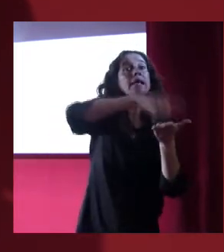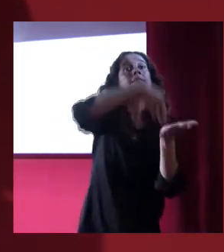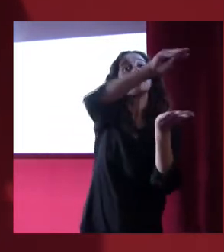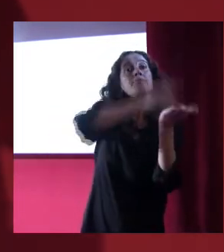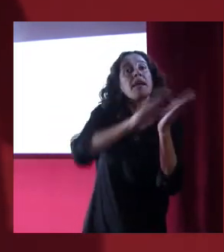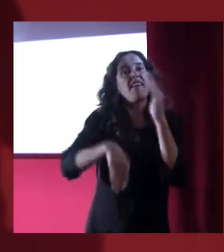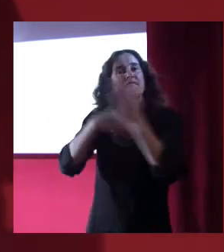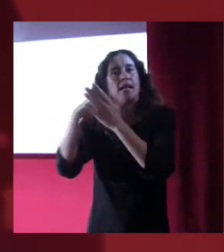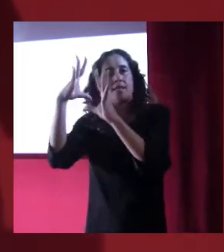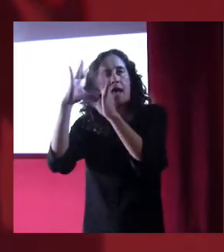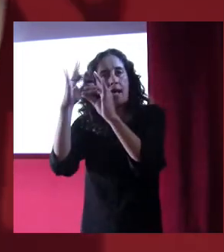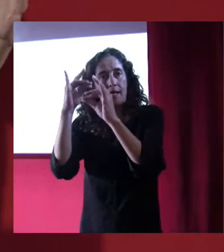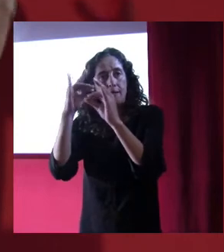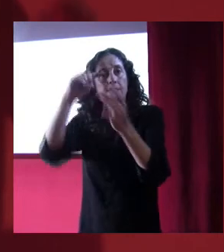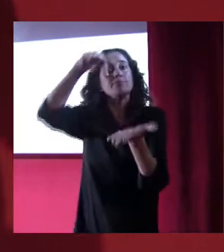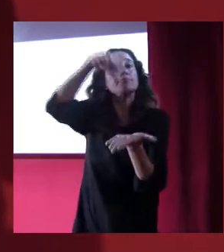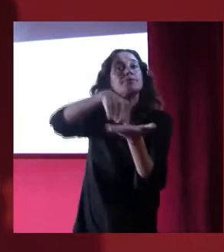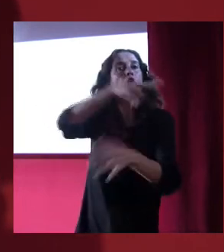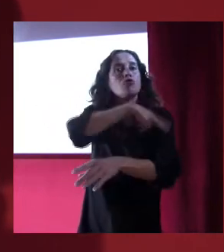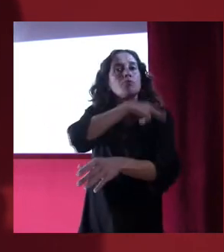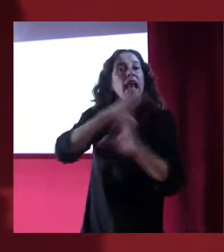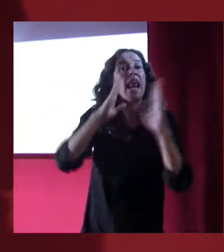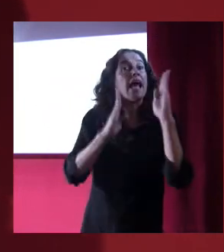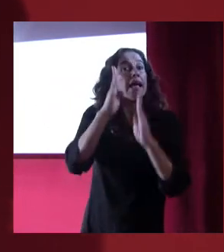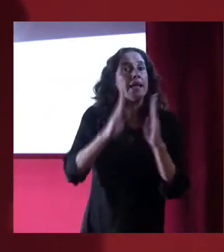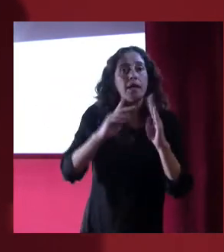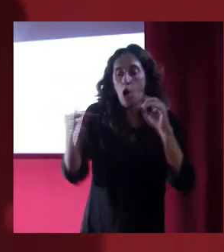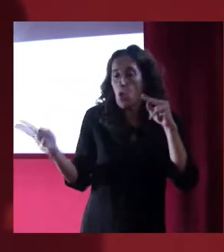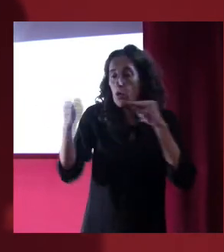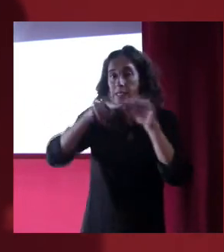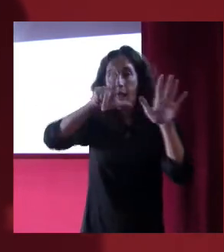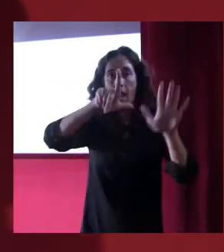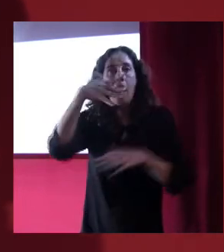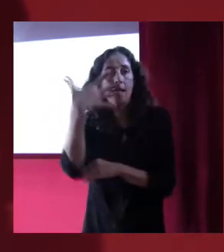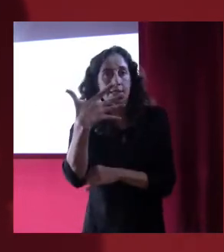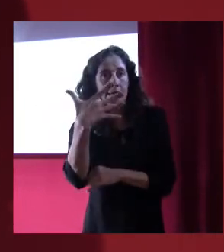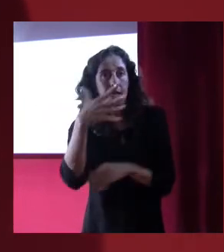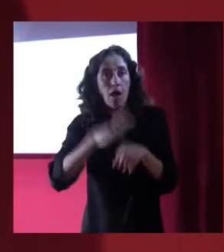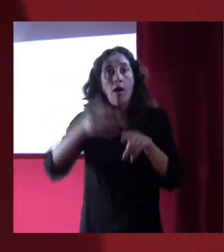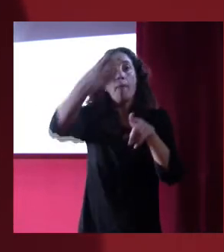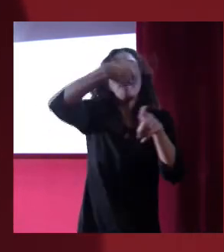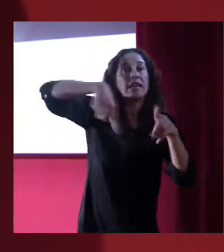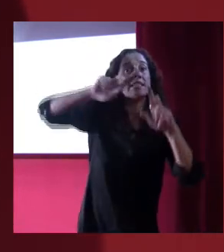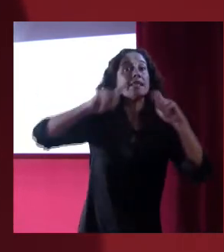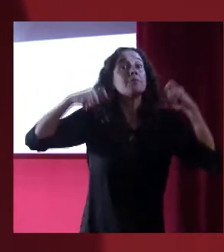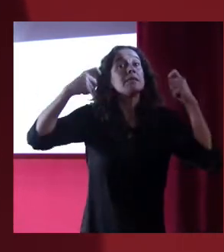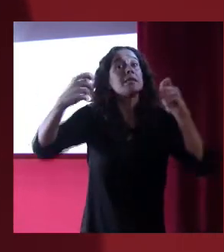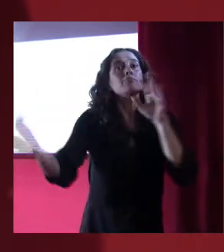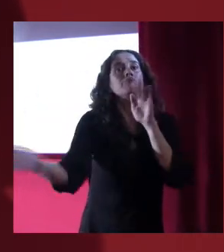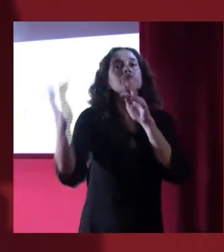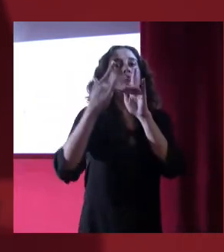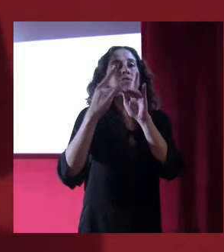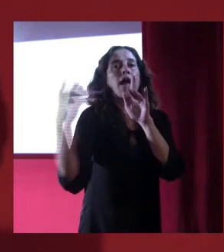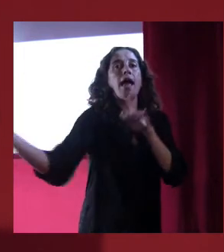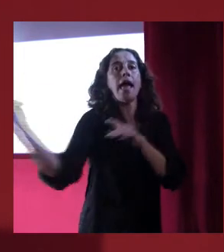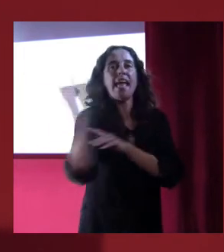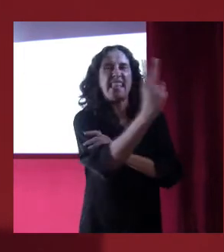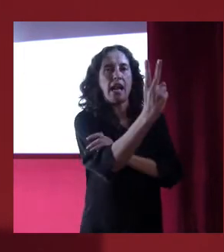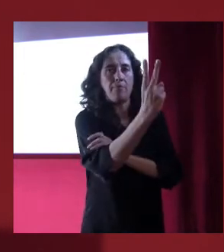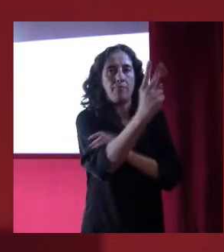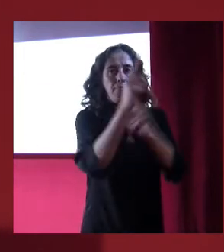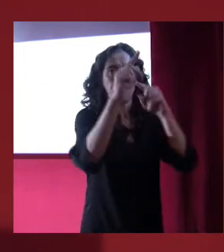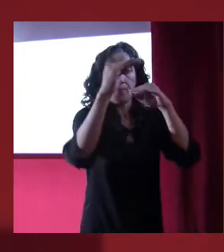fins a Gràcia, amb parada al Clínic i connectar amb la L5, a parada amb Francesc Macià i connectant amb el tram baix. Aquestes són el